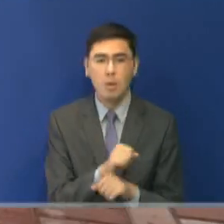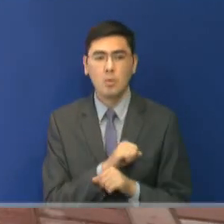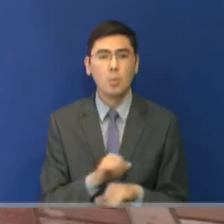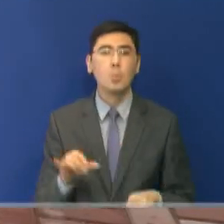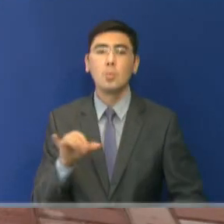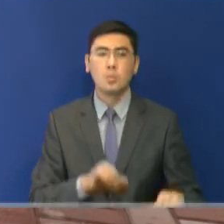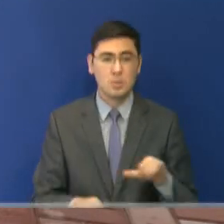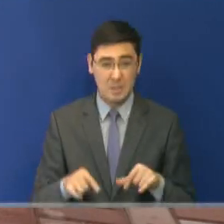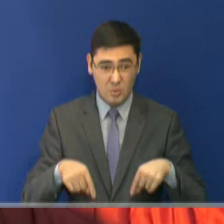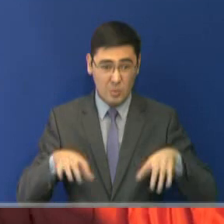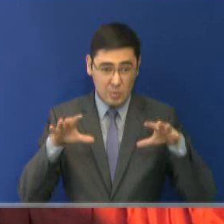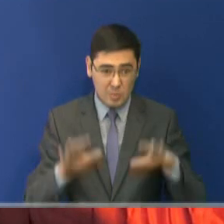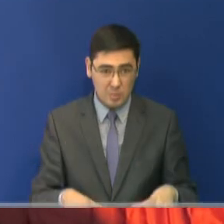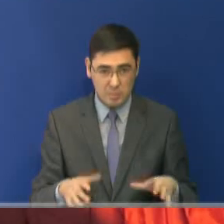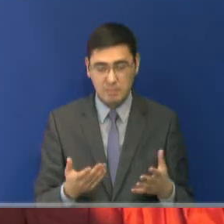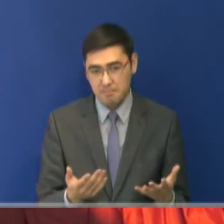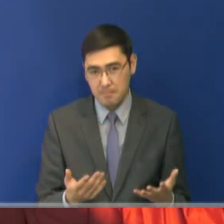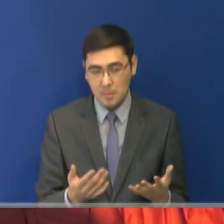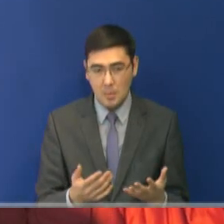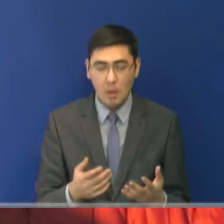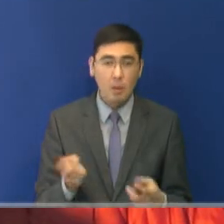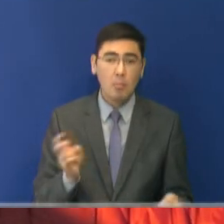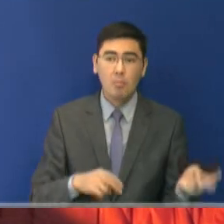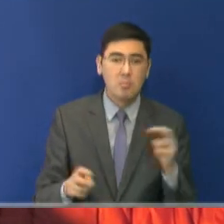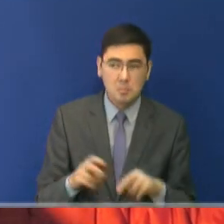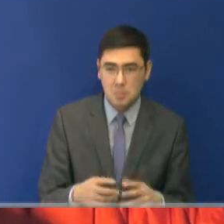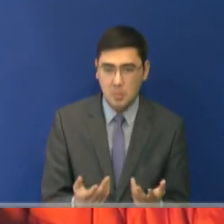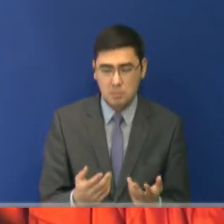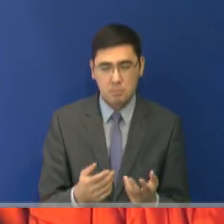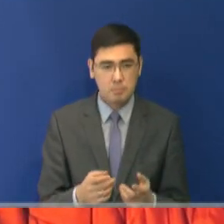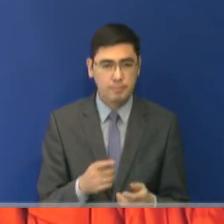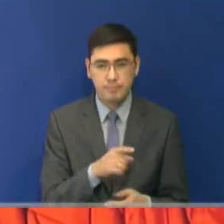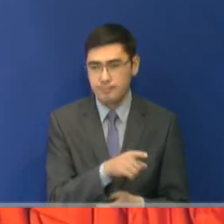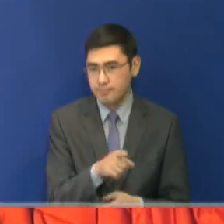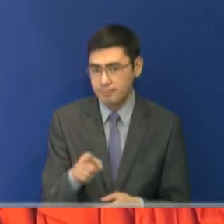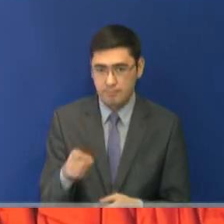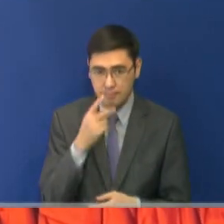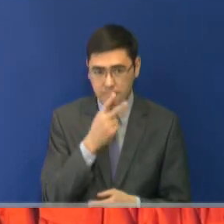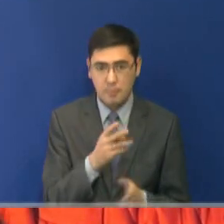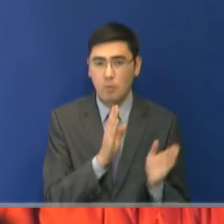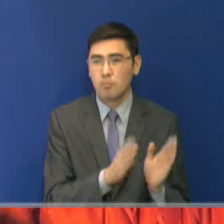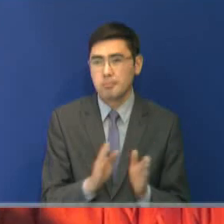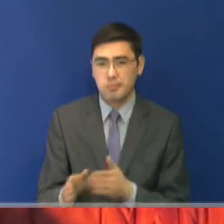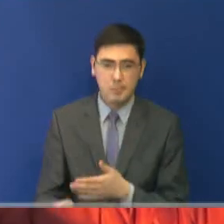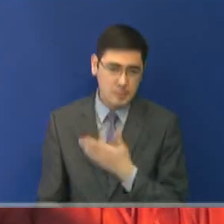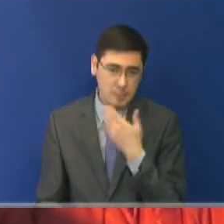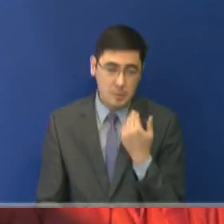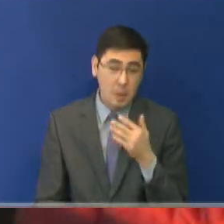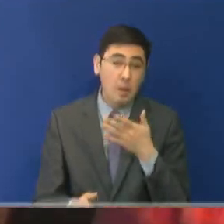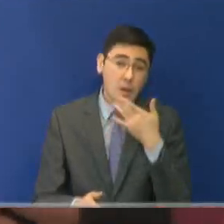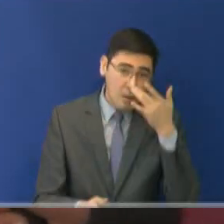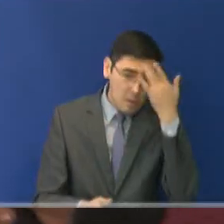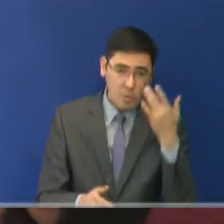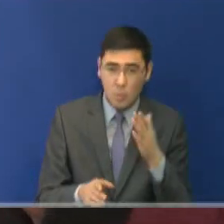Эта площадь – единственное на левом берегу место, куда можно прийти с детьми. И то его не могут нормально привести в порядок. Летом здесь вообще